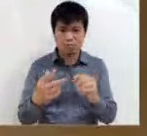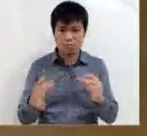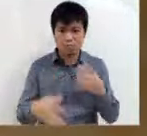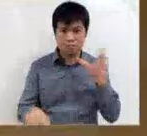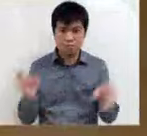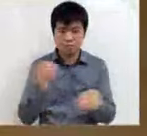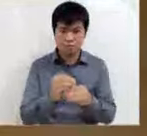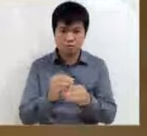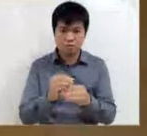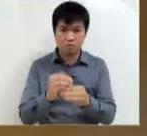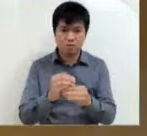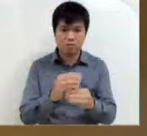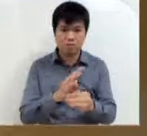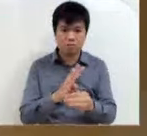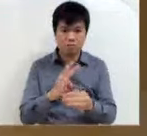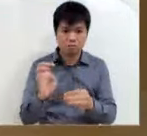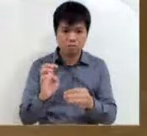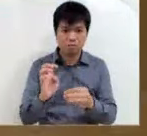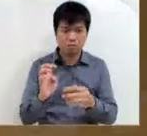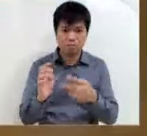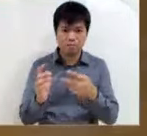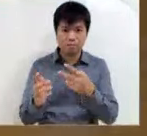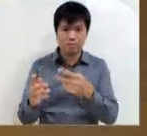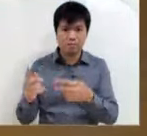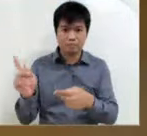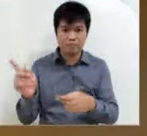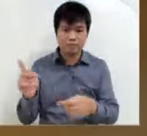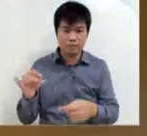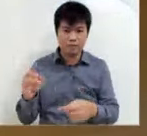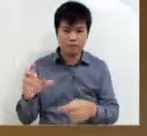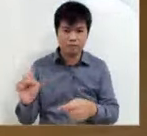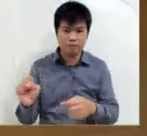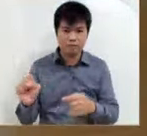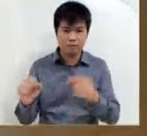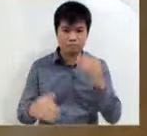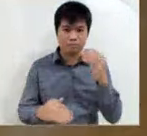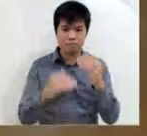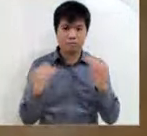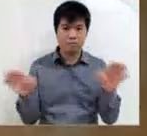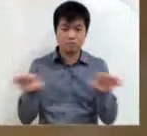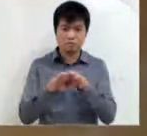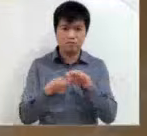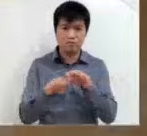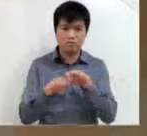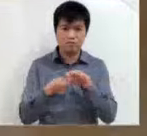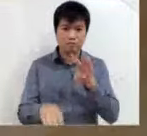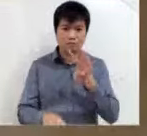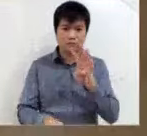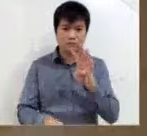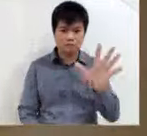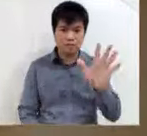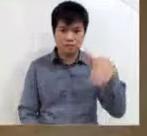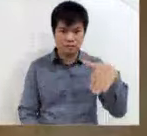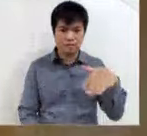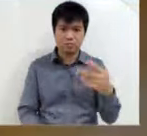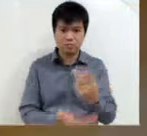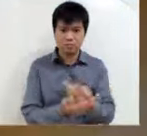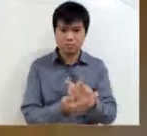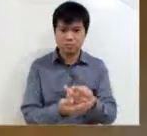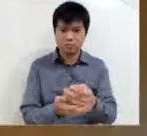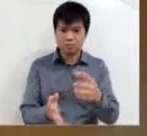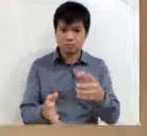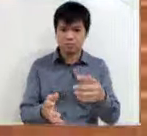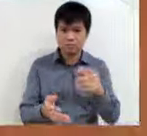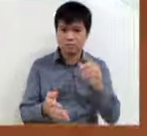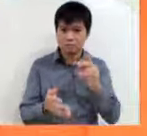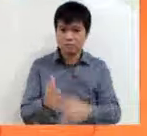peking motorcycle hand grip na aabot sa higit 45,000 pesos ang halaga ang nakumpiska. Depensa naman ng mga naabutang